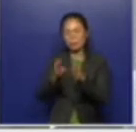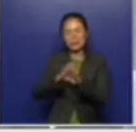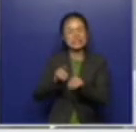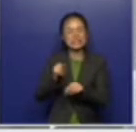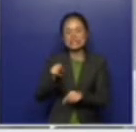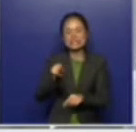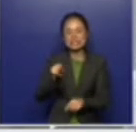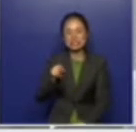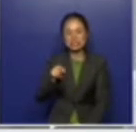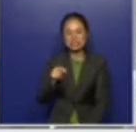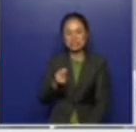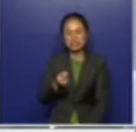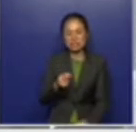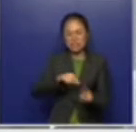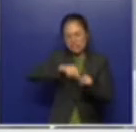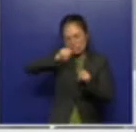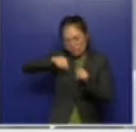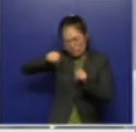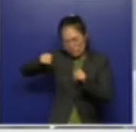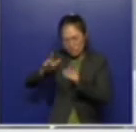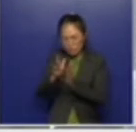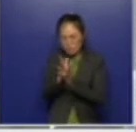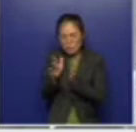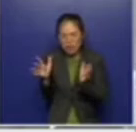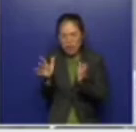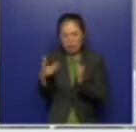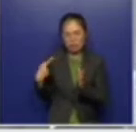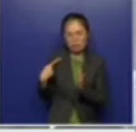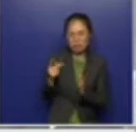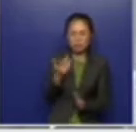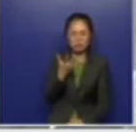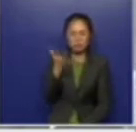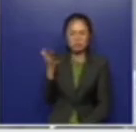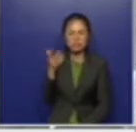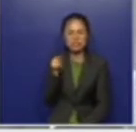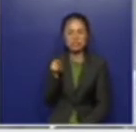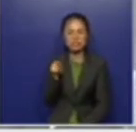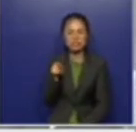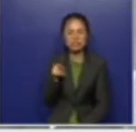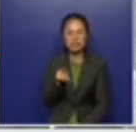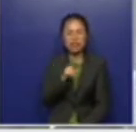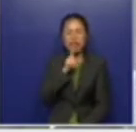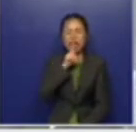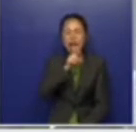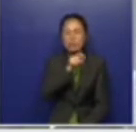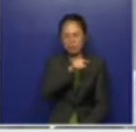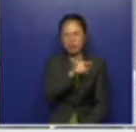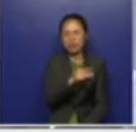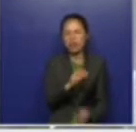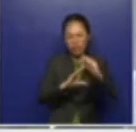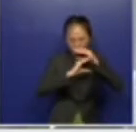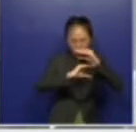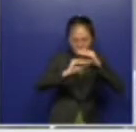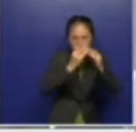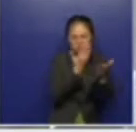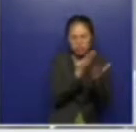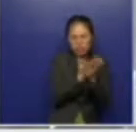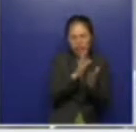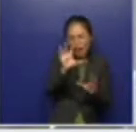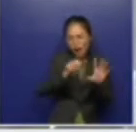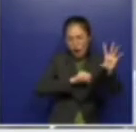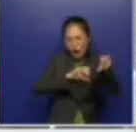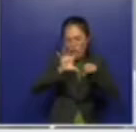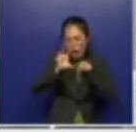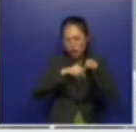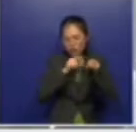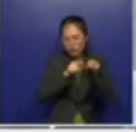ความถี่พวกนี้มีเยอะแยะมากมายครับแล้วก็ไม่ได้ใช้ประโยชน์อะไรคำถามคือท่านนอกจากจะเก็บเงินค่าสัมปทานต่างๆเนี่ย